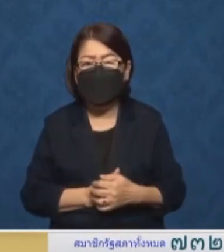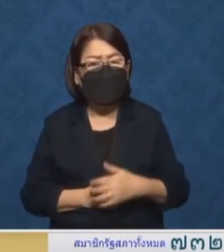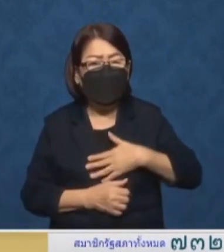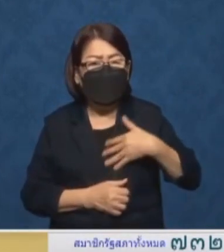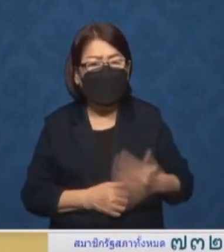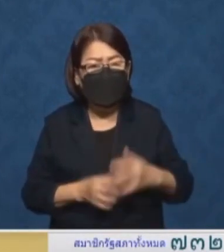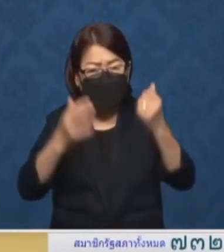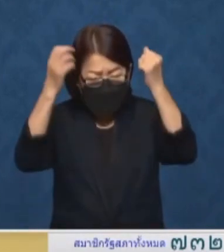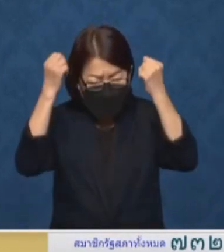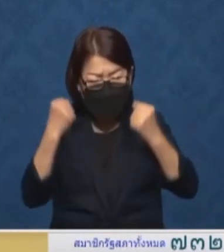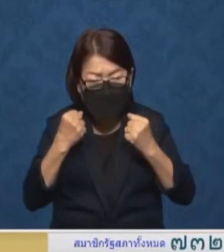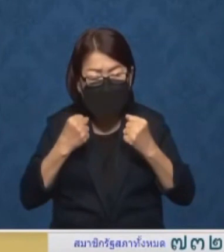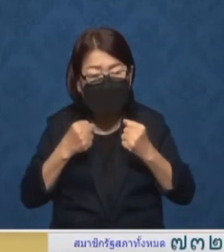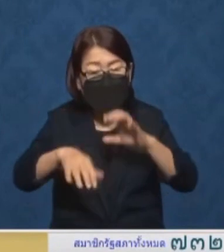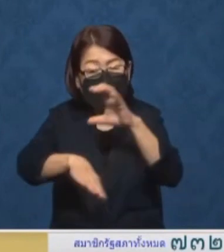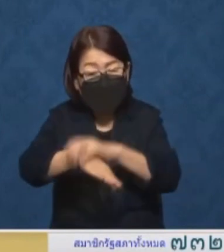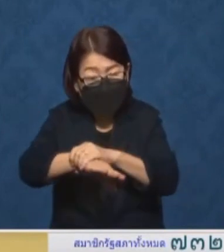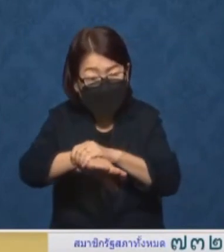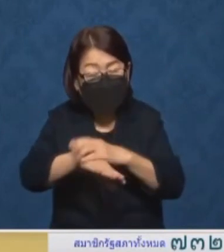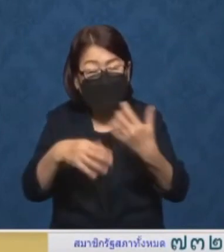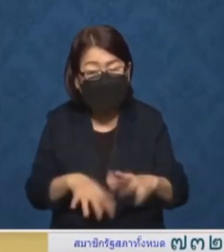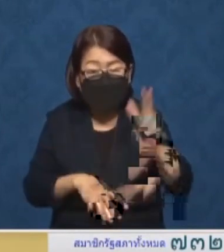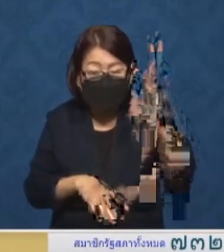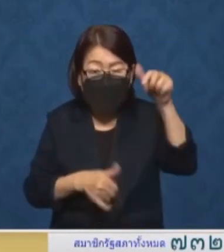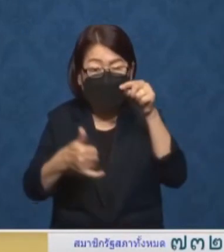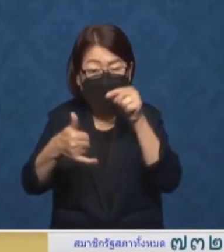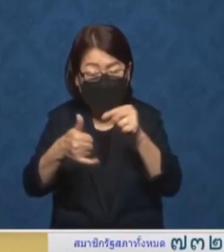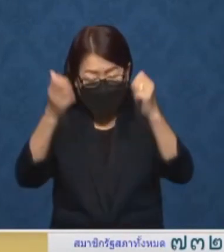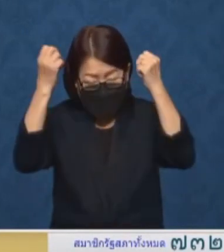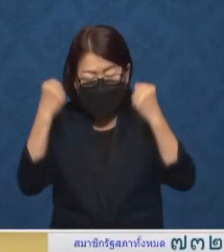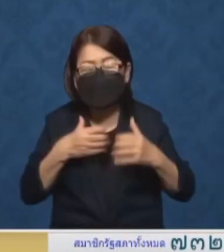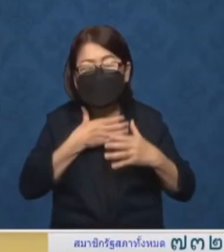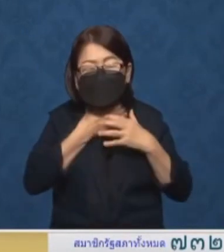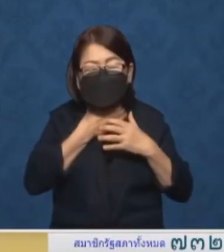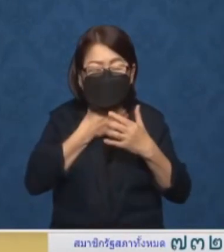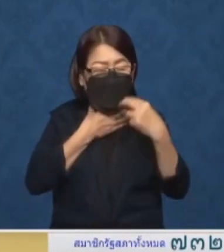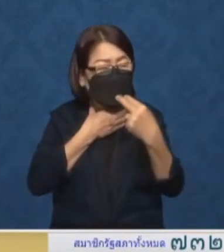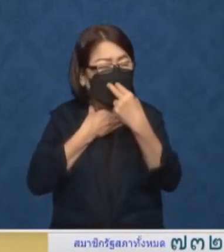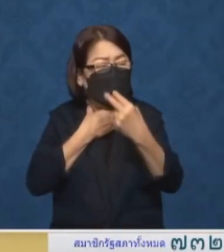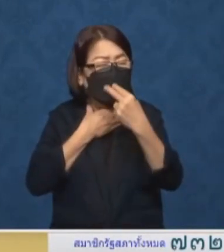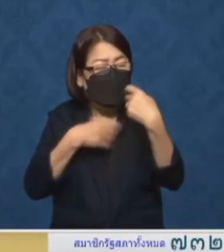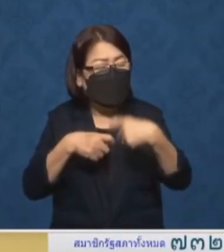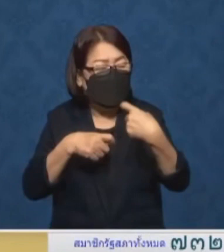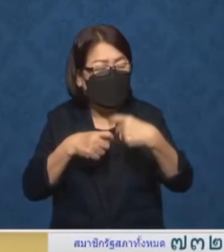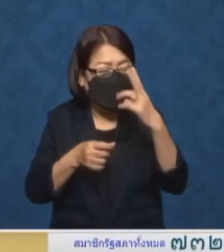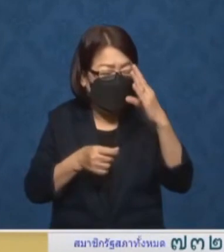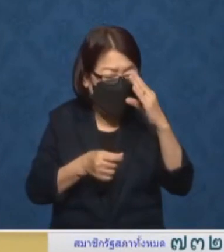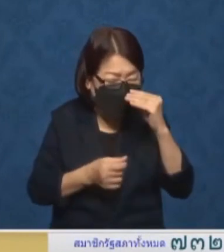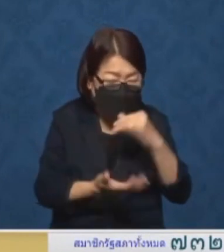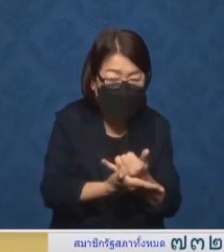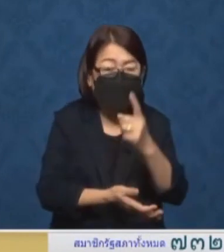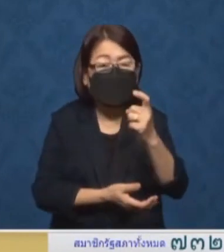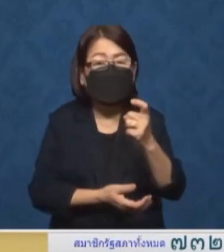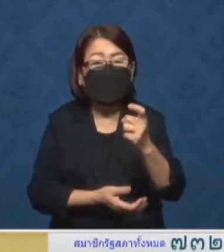ตายผมก็เห็นด้วยนะแต่ว่าจากการกลับคำของพยานผู้เป็นพ่อนี่จากจะเป็นจะตายวันนี้ไม่เอาเรื่องนี่แสดงว่